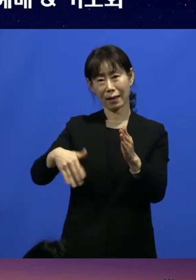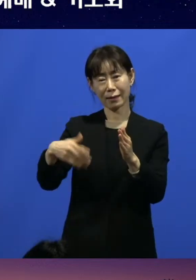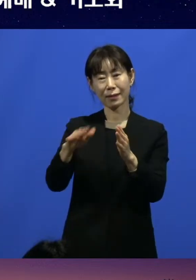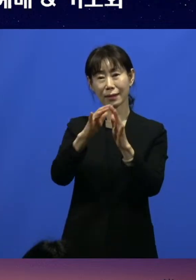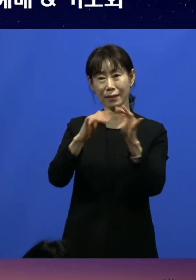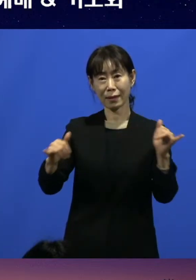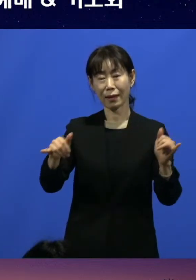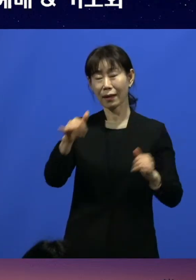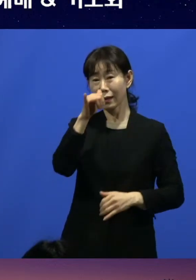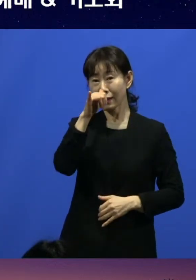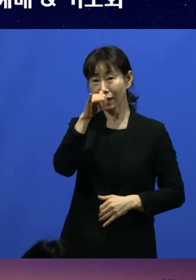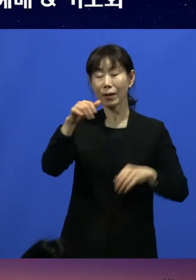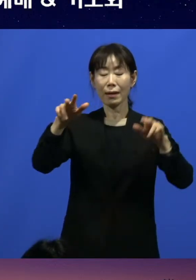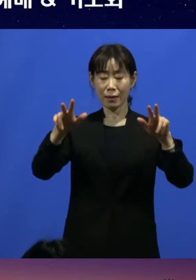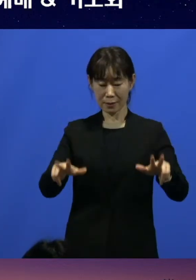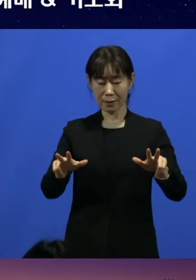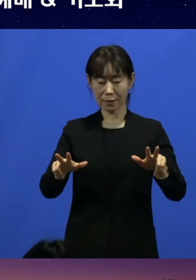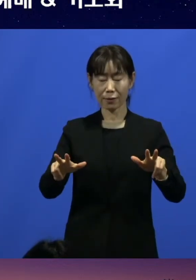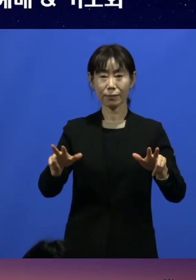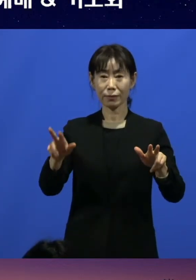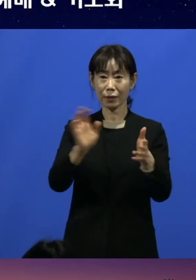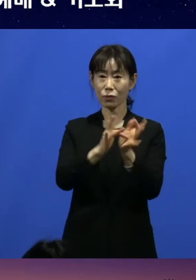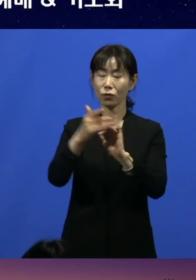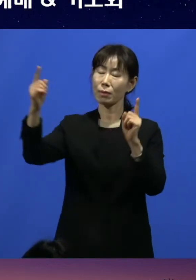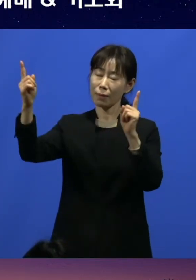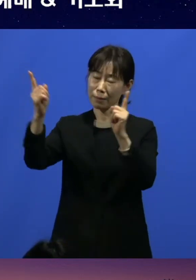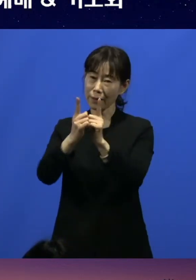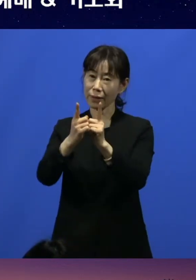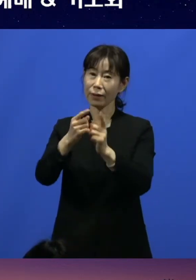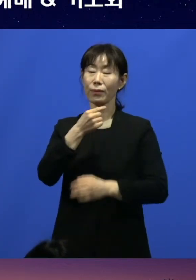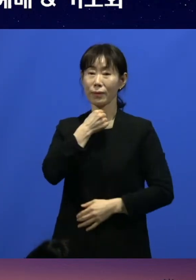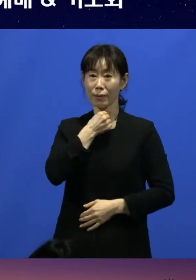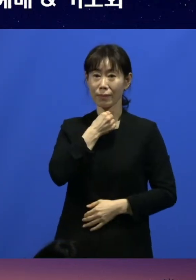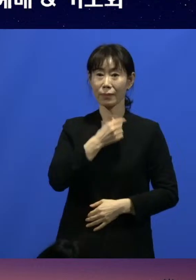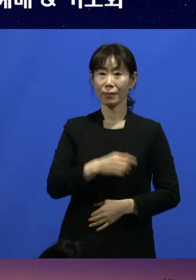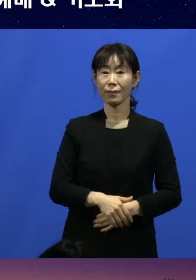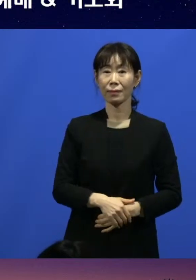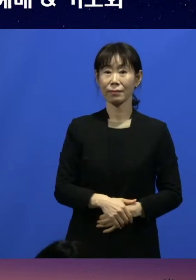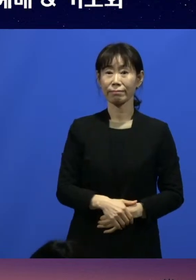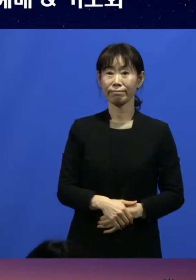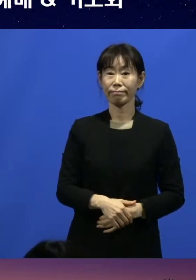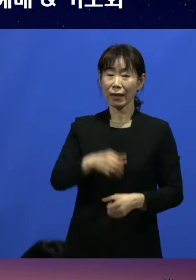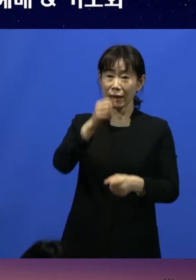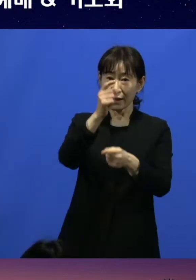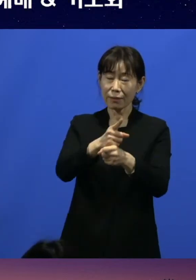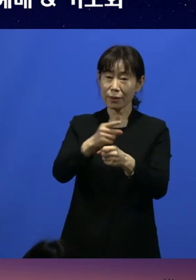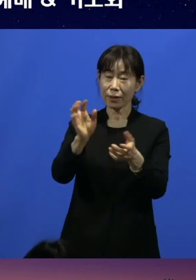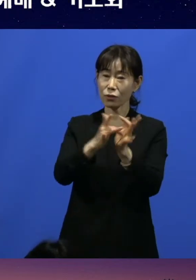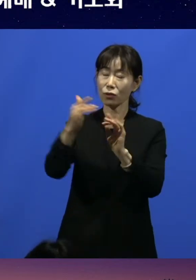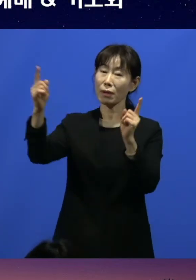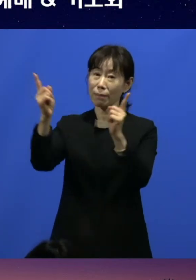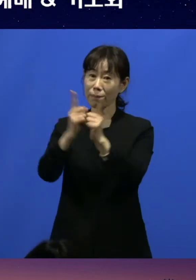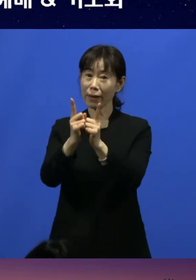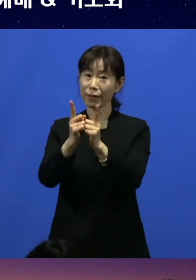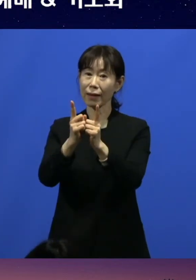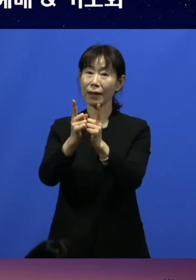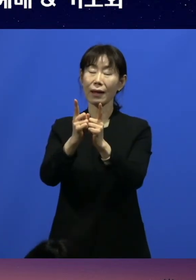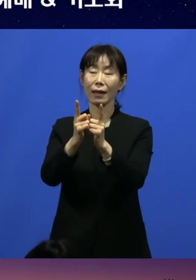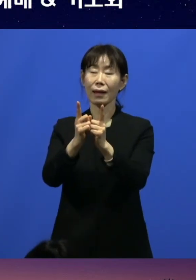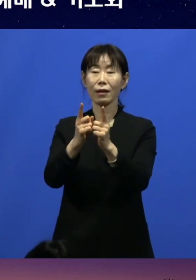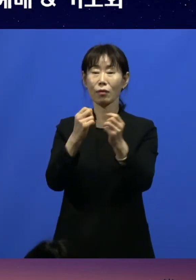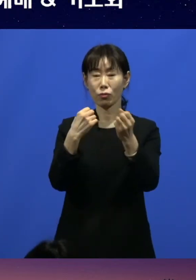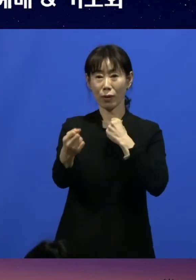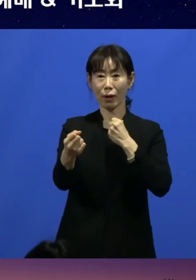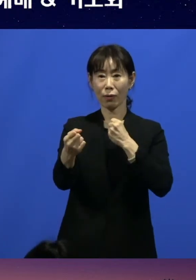있다면 오늘 이 밤에 그분을 만나는 은혜가 있게 되기를 바랍니다. 이미 만나신 분이라도 희미해져 있다면 그